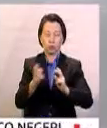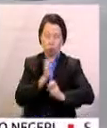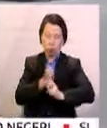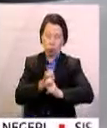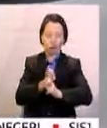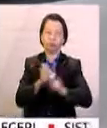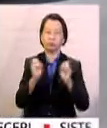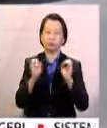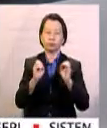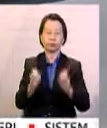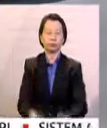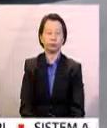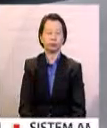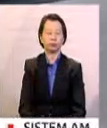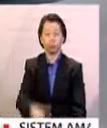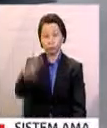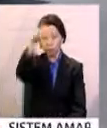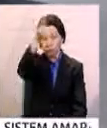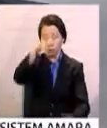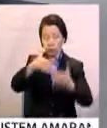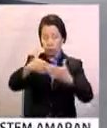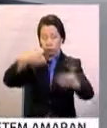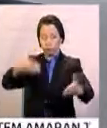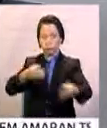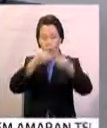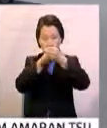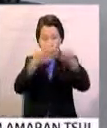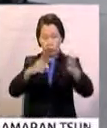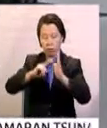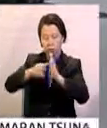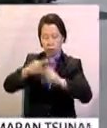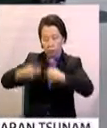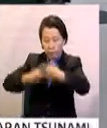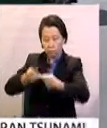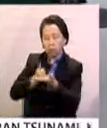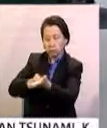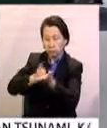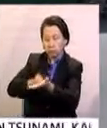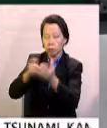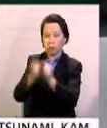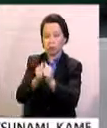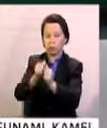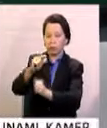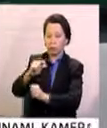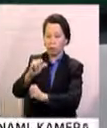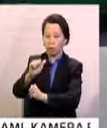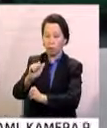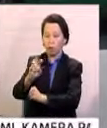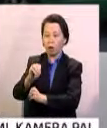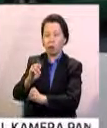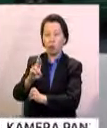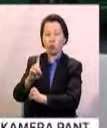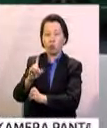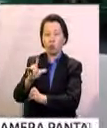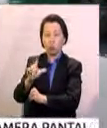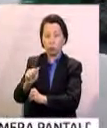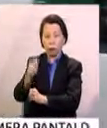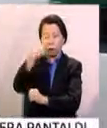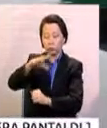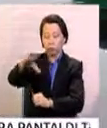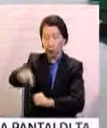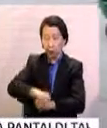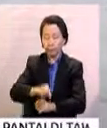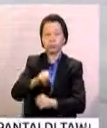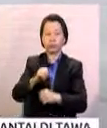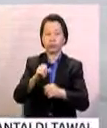complicated. Kerajaan sebelum ini mengumumkan telah memulakan proses rundingan dengan Gamuda untuk mengambil alih 4 konsesi lebuh raya